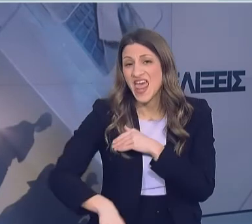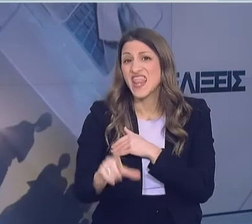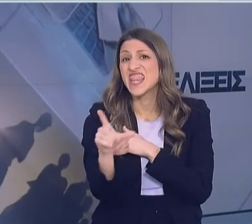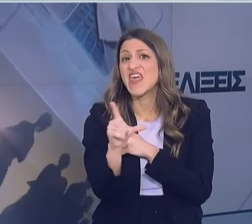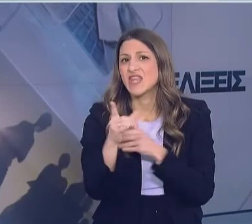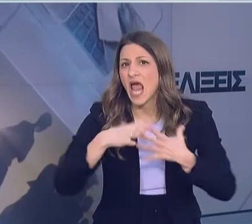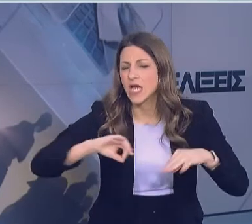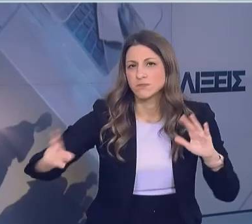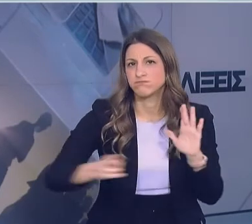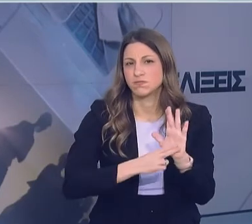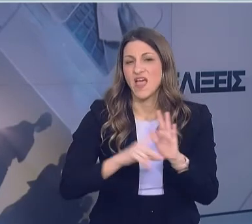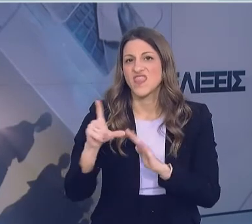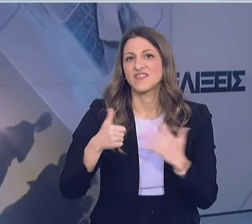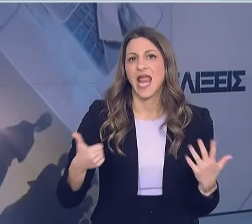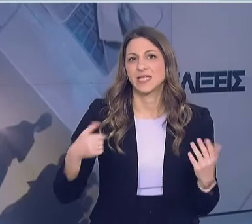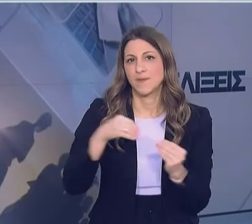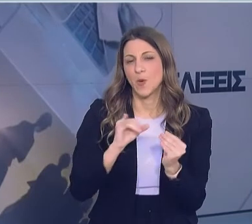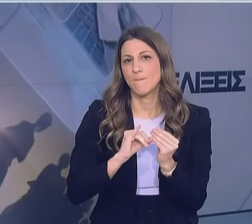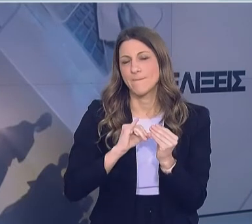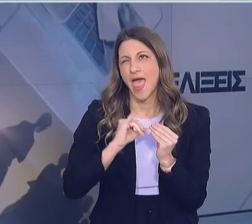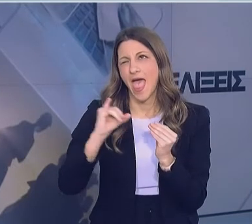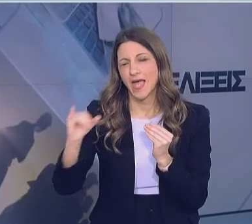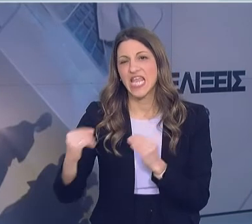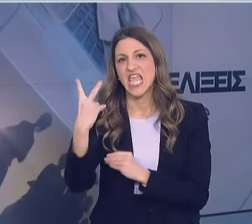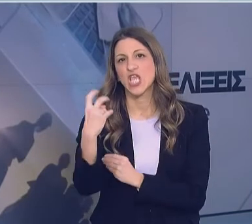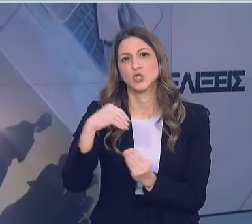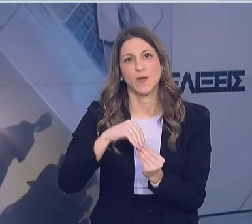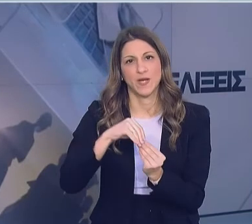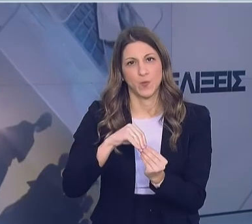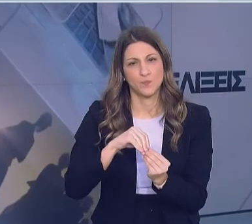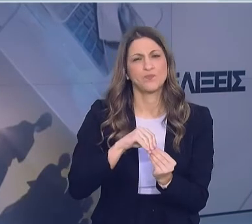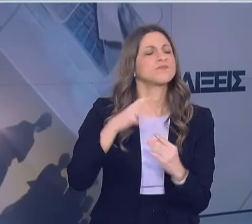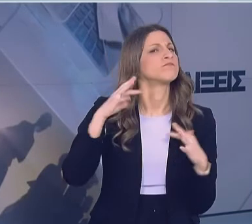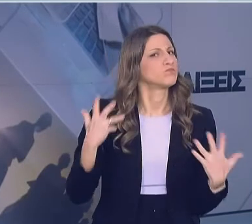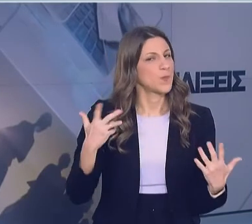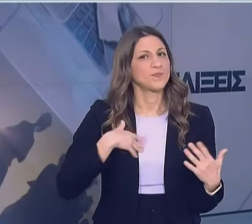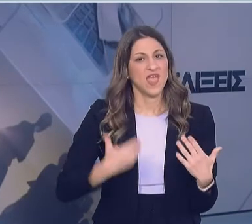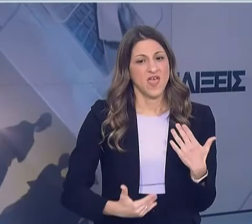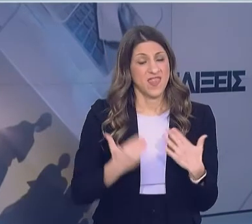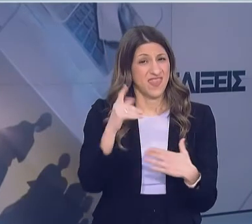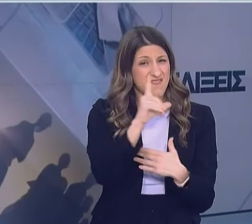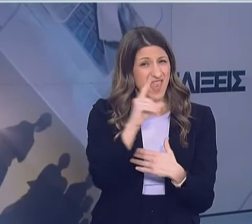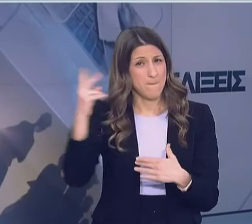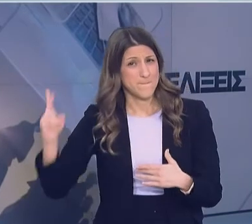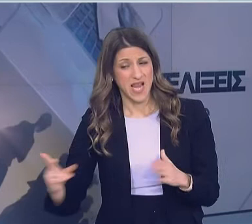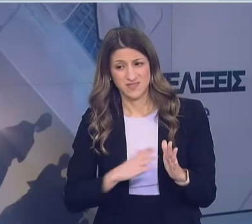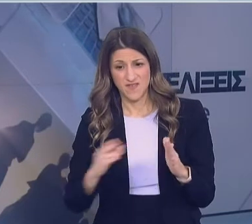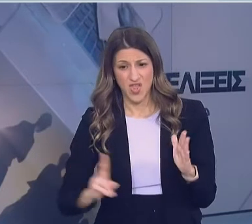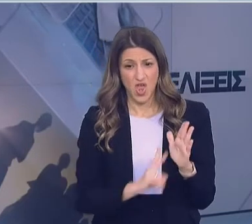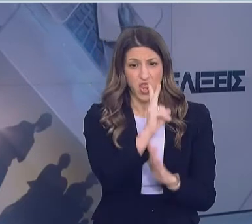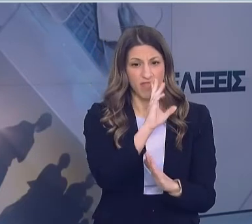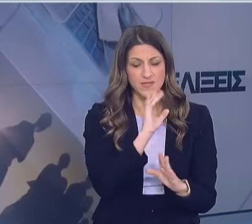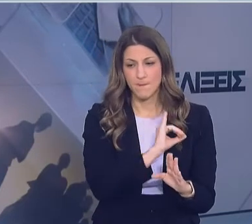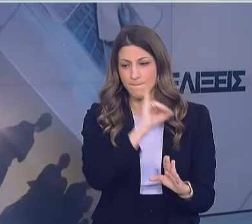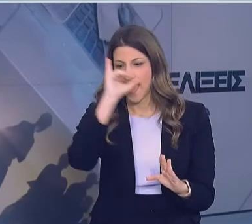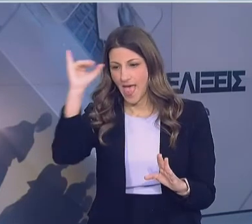Δευτέρα, 6 Απριλίου, και για 14 ημέρες. Θα ισχύσει για τις εξής μέρες και ώρες, από Δευτέρα έως και Παρασκευή, από τις 12 το